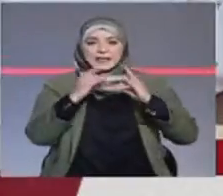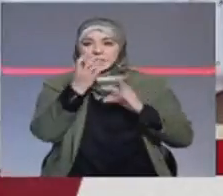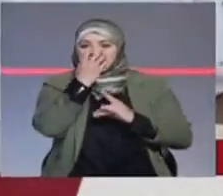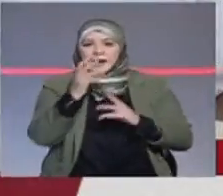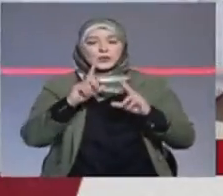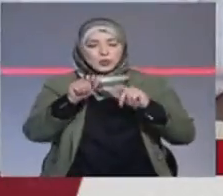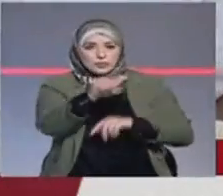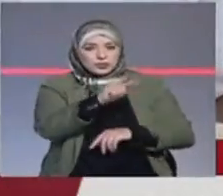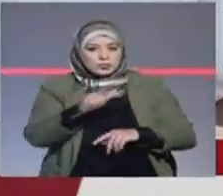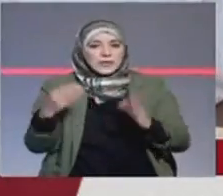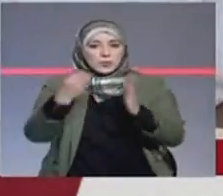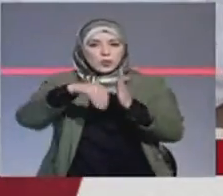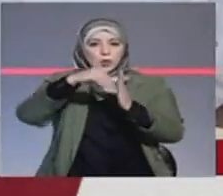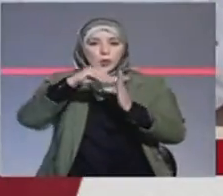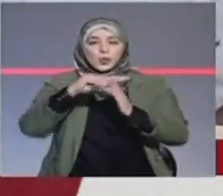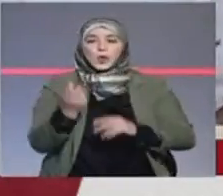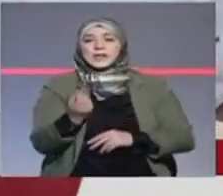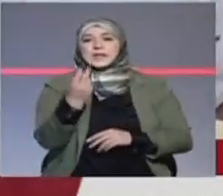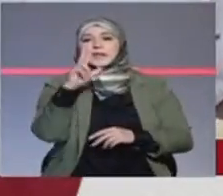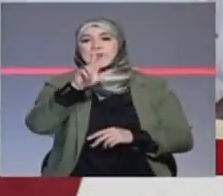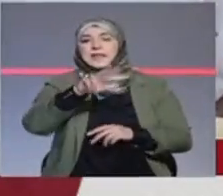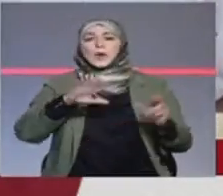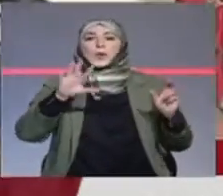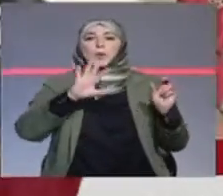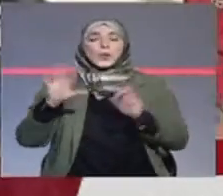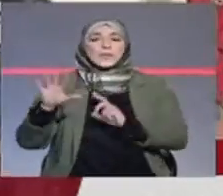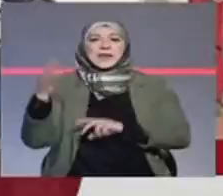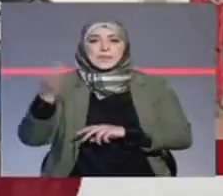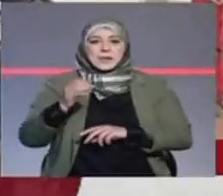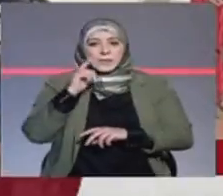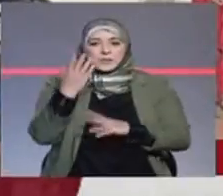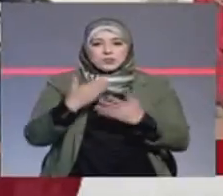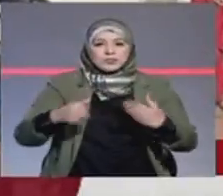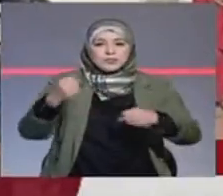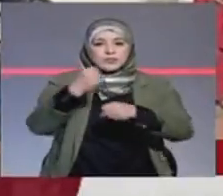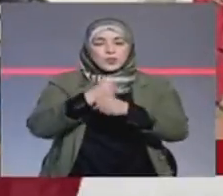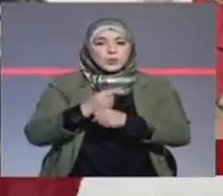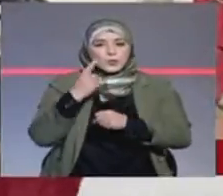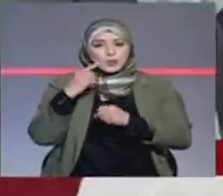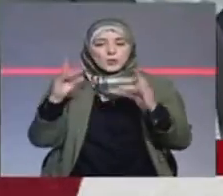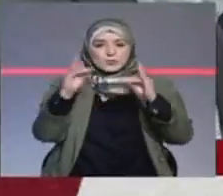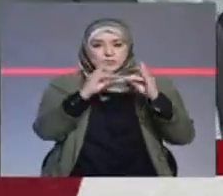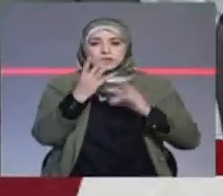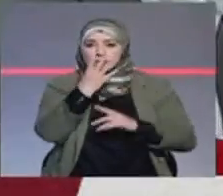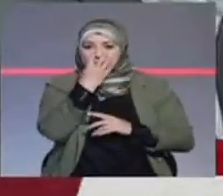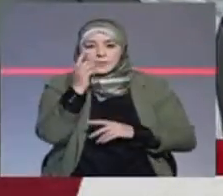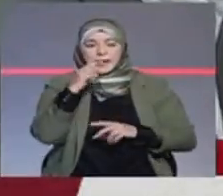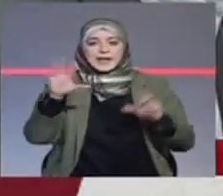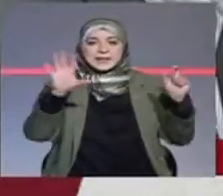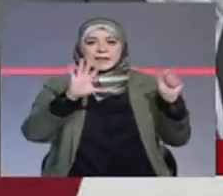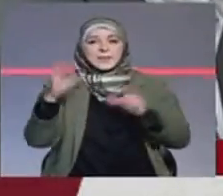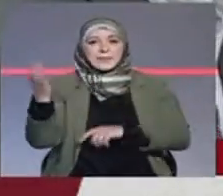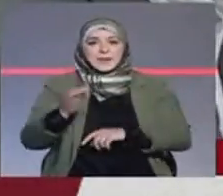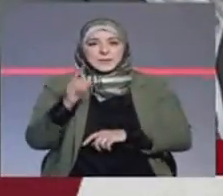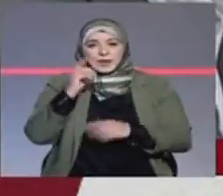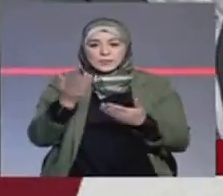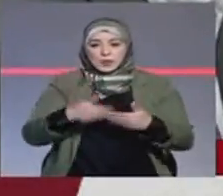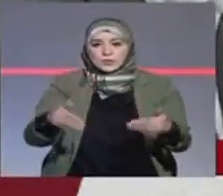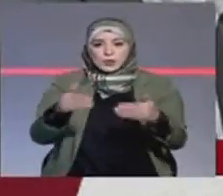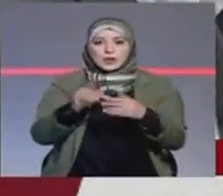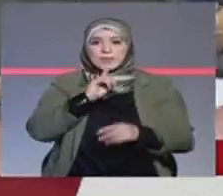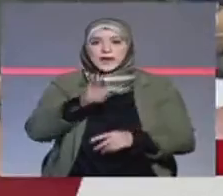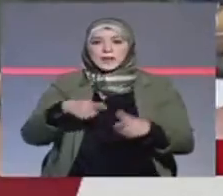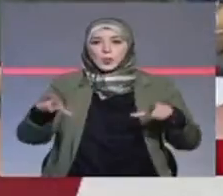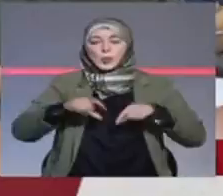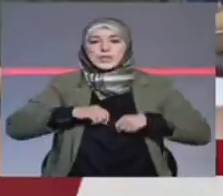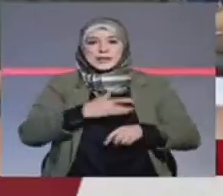المستوى الوطني إلى أكثر من 83% ووصول نسبة إشغال أسرة الأكسجين إلى 70%، وضع قررت معه